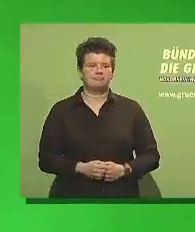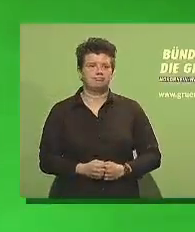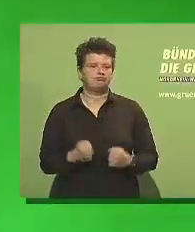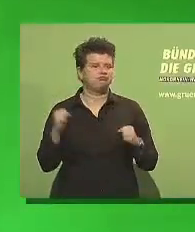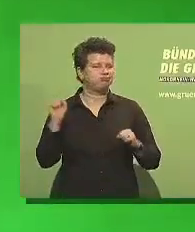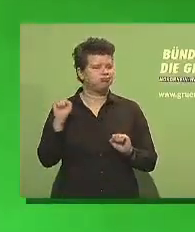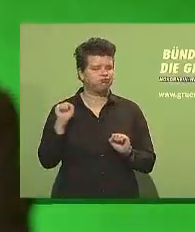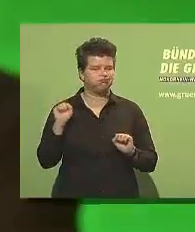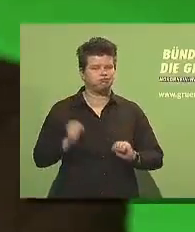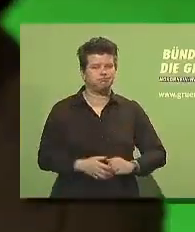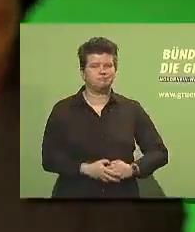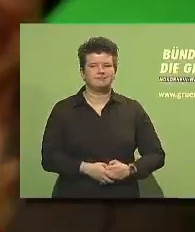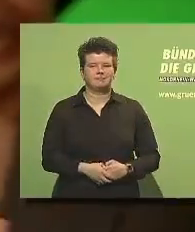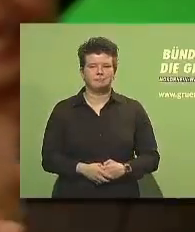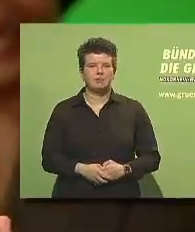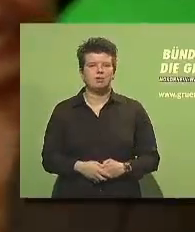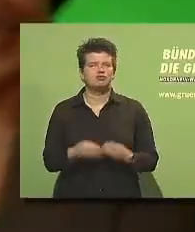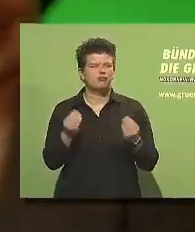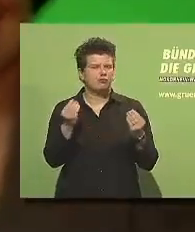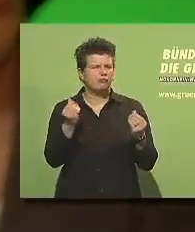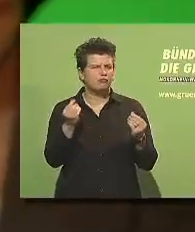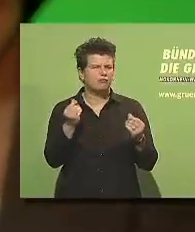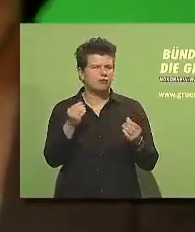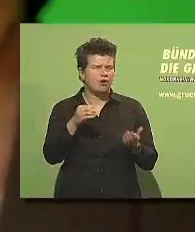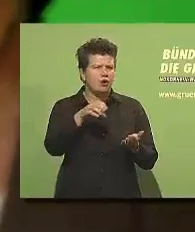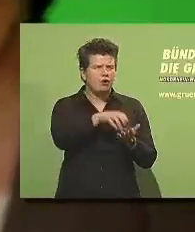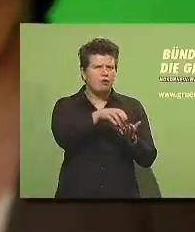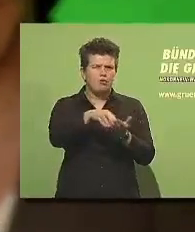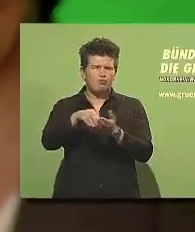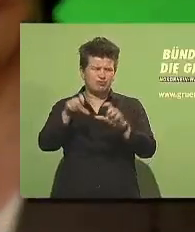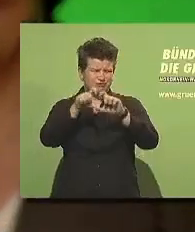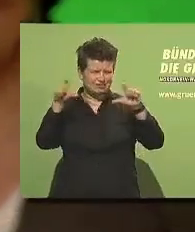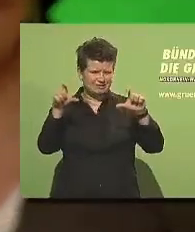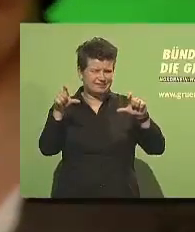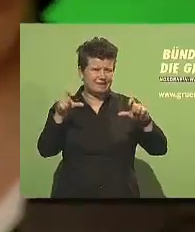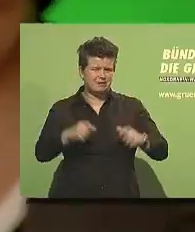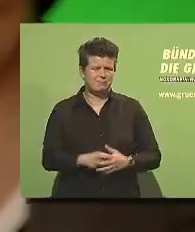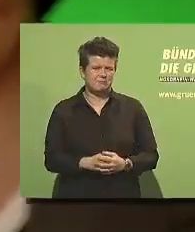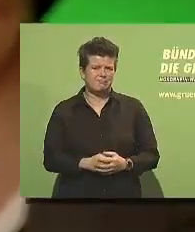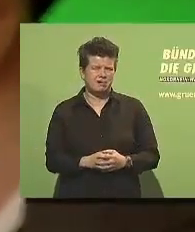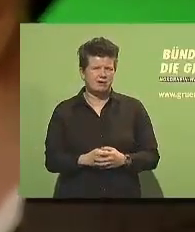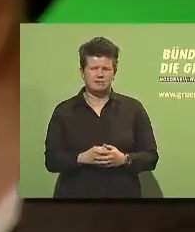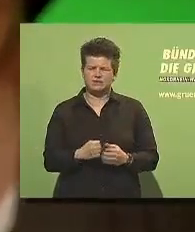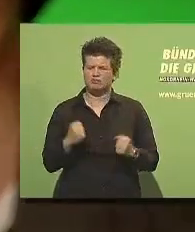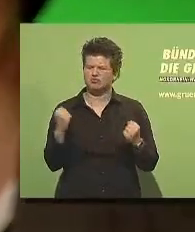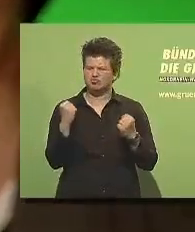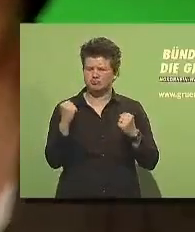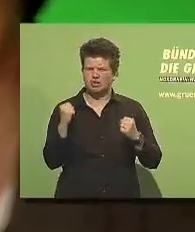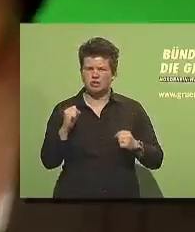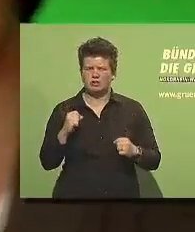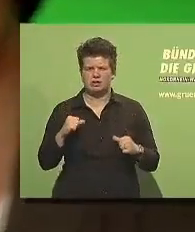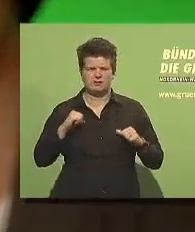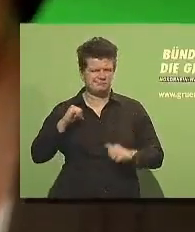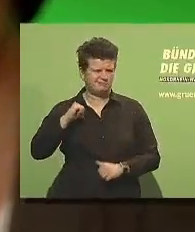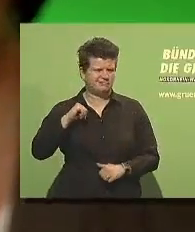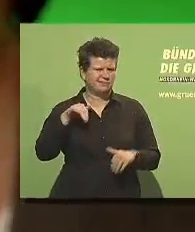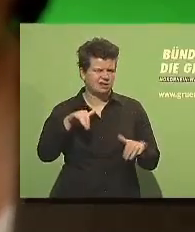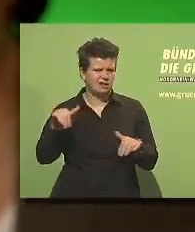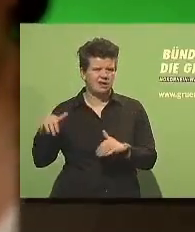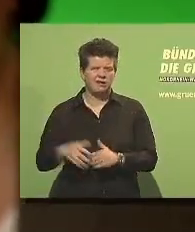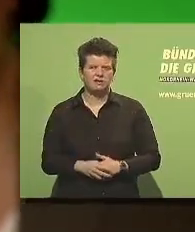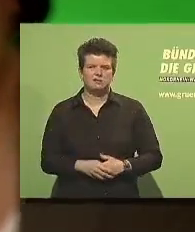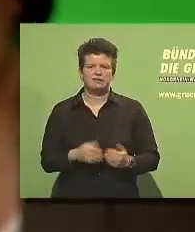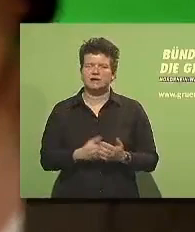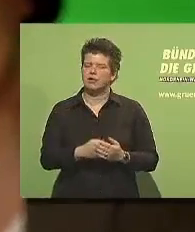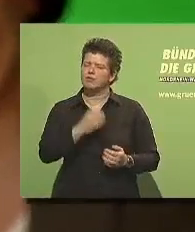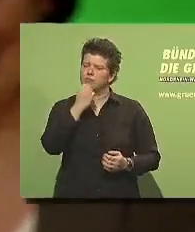Aber ihr habt schon gemerkt bei den anderen, das Thema Kommunen haben wir schon ein bisschen stärker platziert, bei allen anderen auch. Ne? Daran will ich gerne mitwirken,